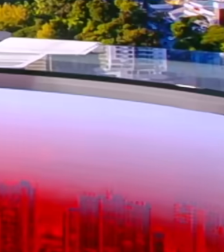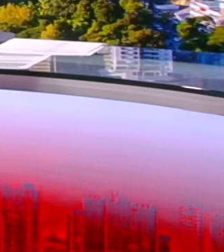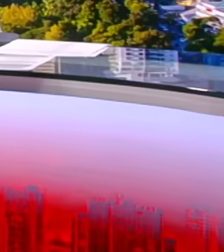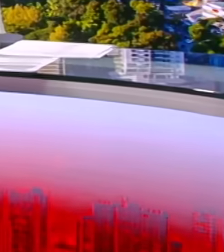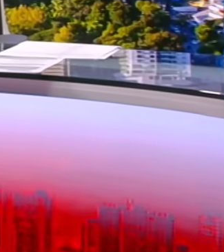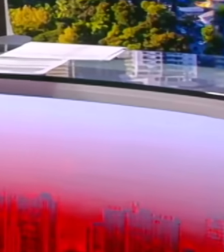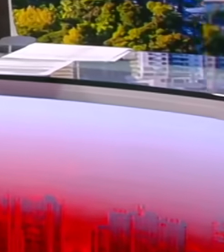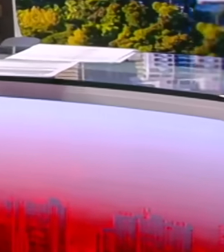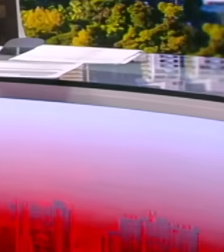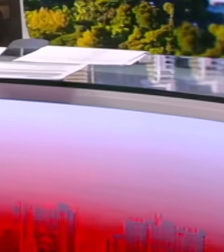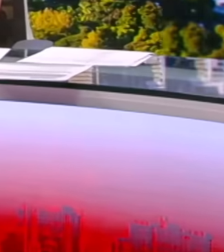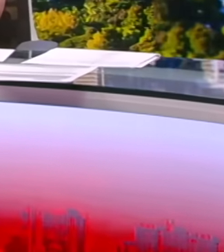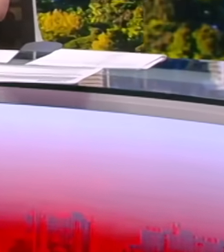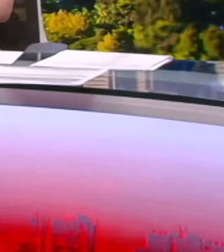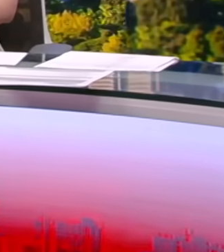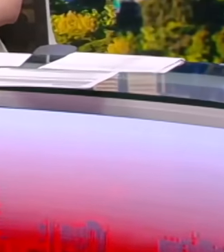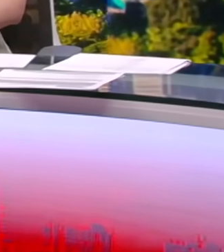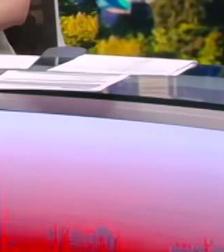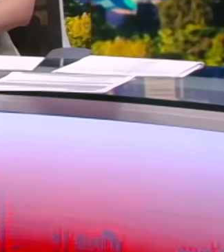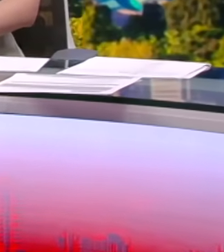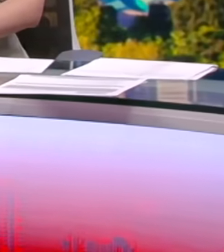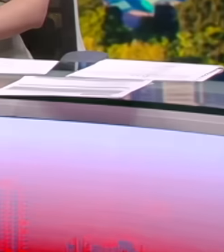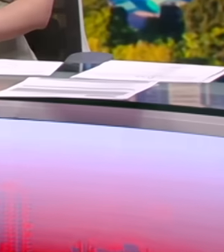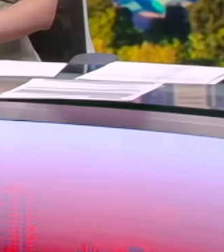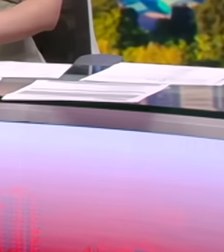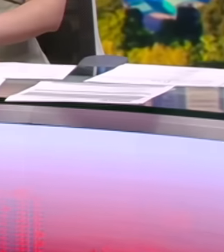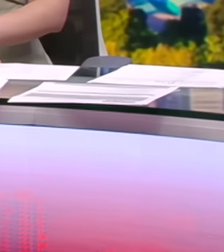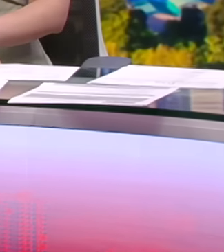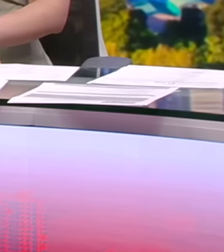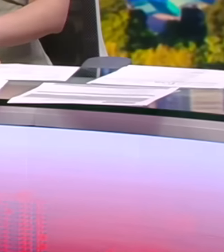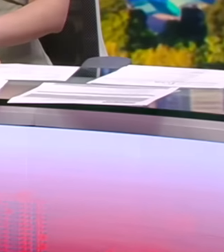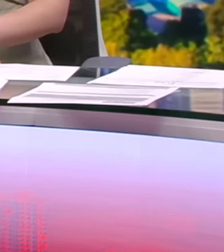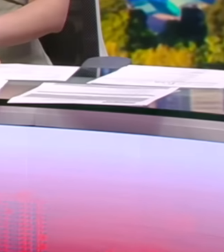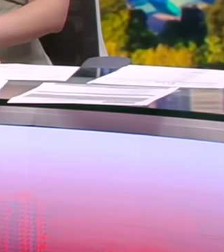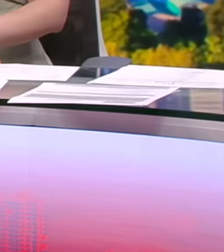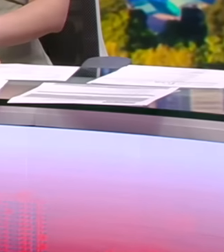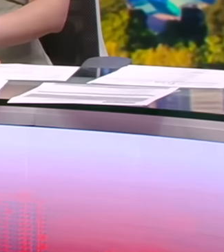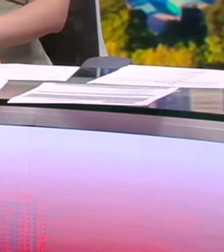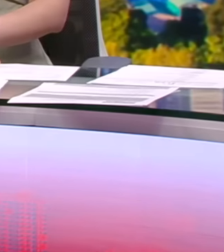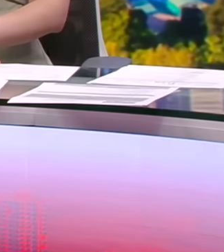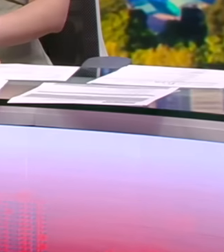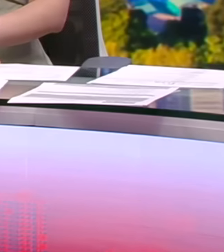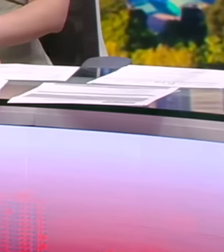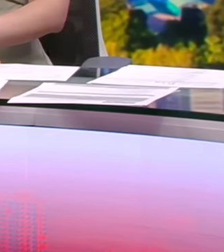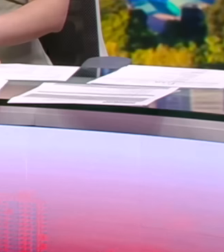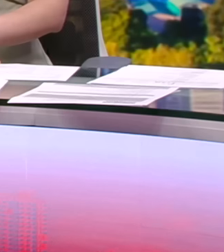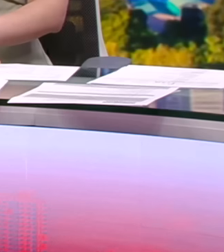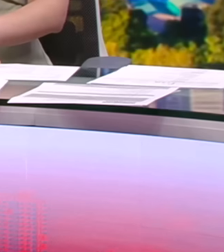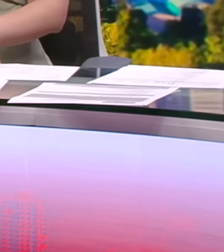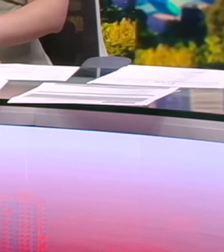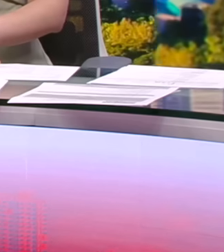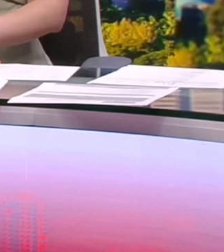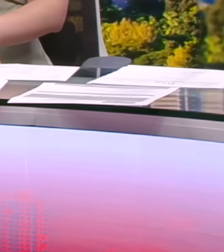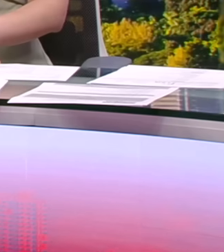สำหรับการประชุมสมัชชาสหประชาชาติสมัยสามัญครั้งที่78ได้เริ่มต้นขึ้นแล้วนะครับที่สหรัฐอเมริกาโอกาส